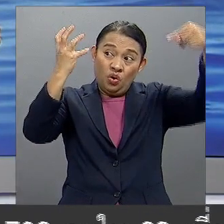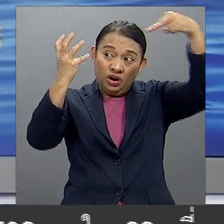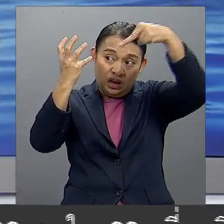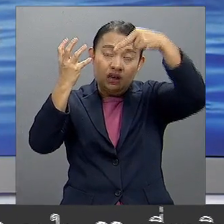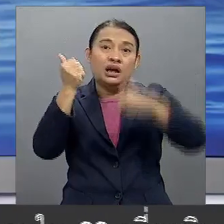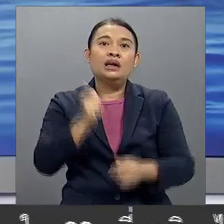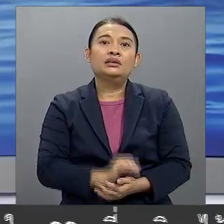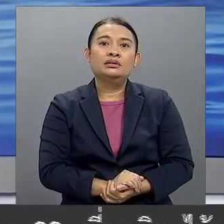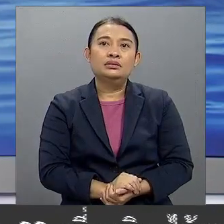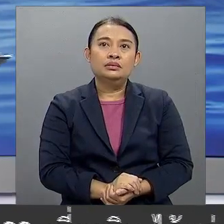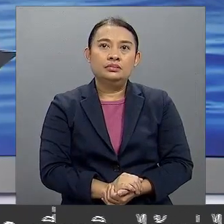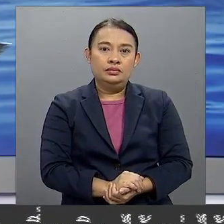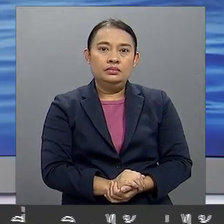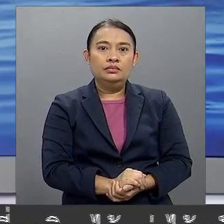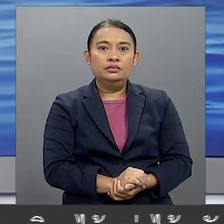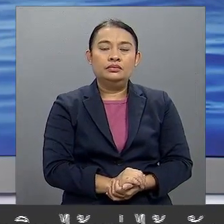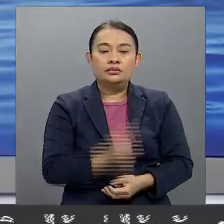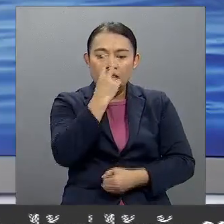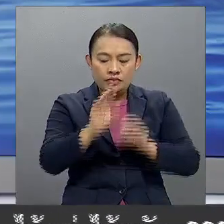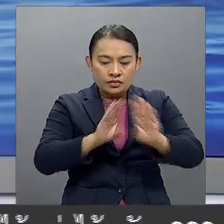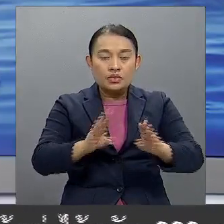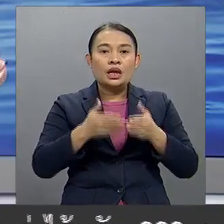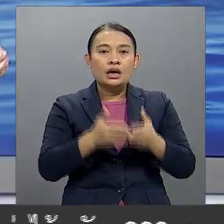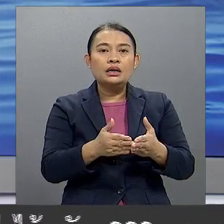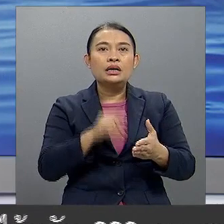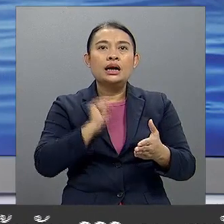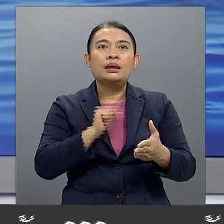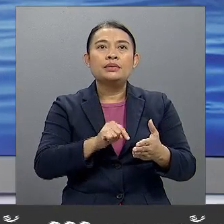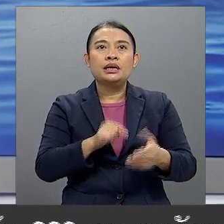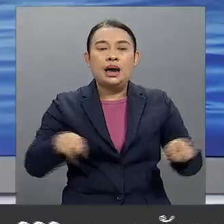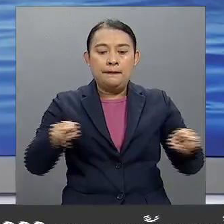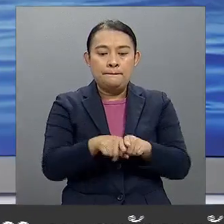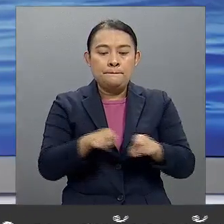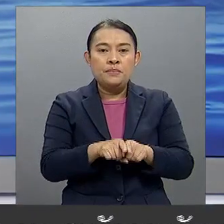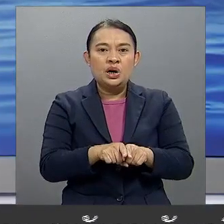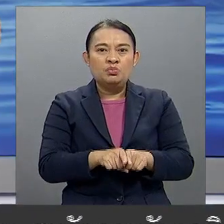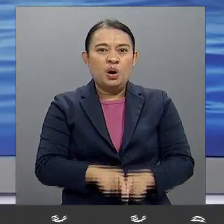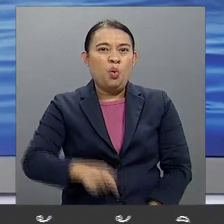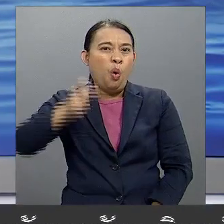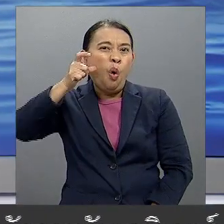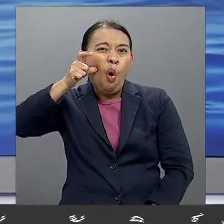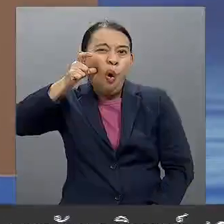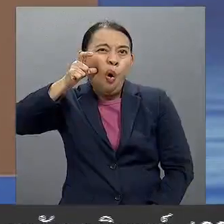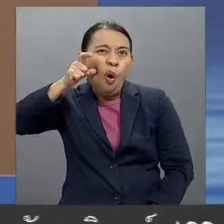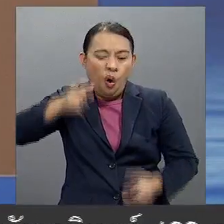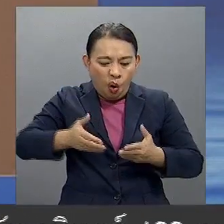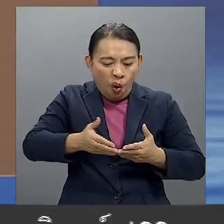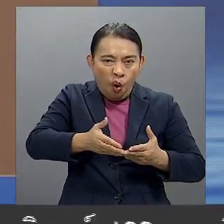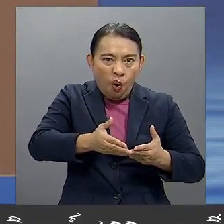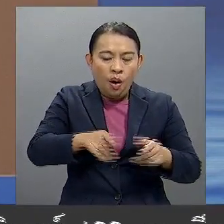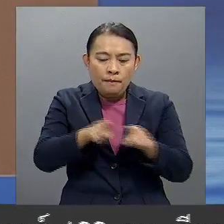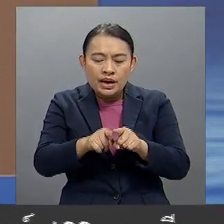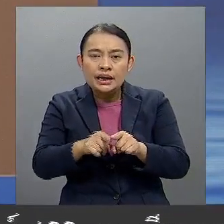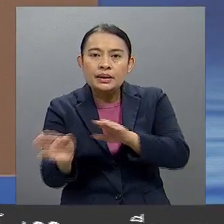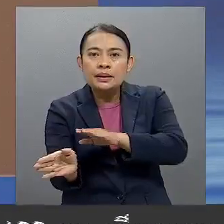เรือเปรียบเทียบว่าเรือลำนี้เหมือนกับวานตัวใหญ่มาก กำลงเกยตื่นอยบนชายหาดปัญหาคื